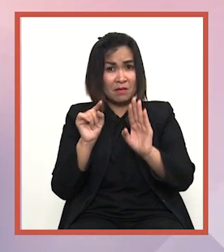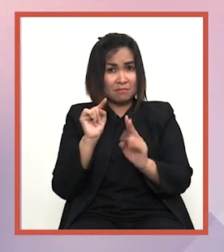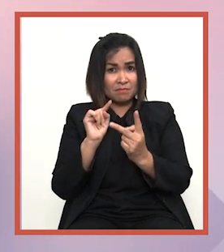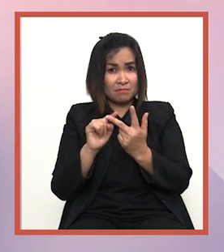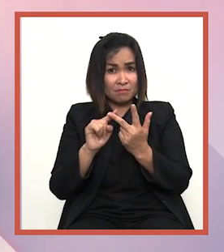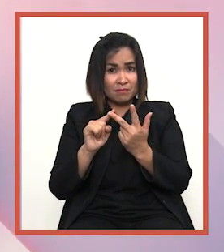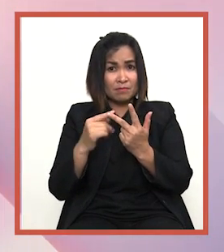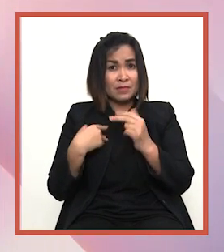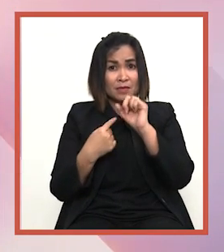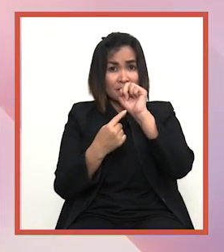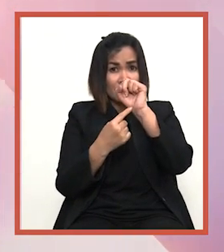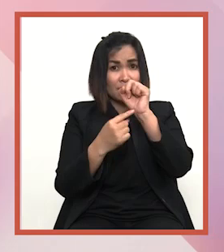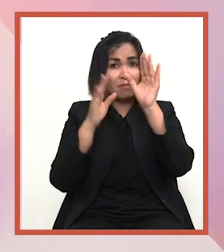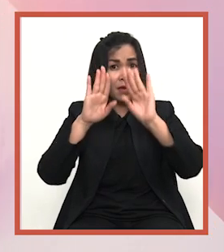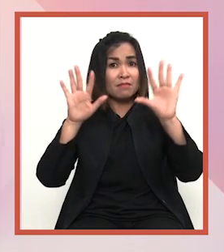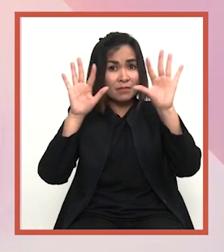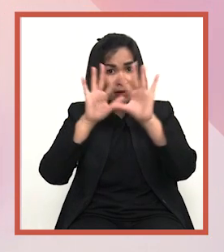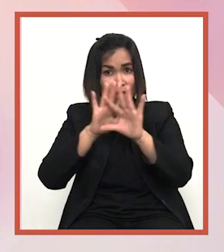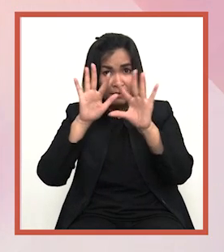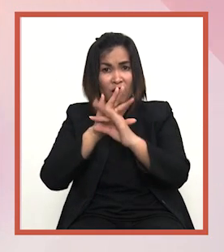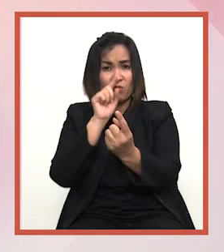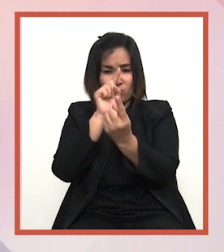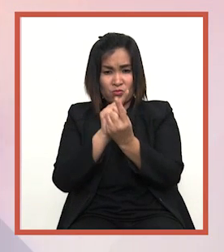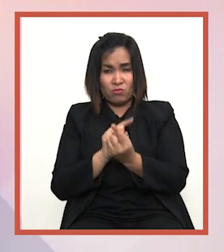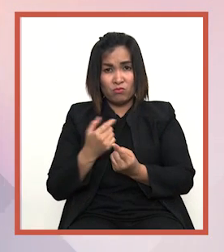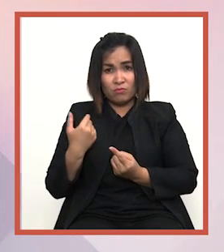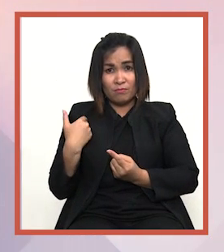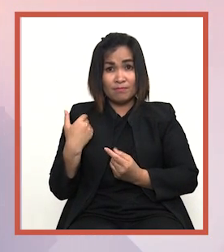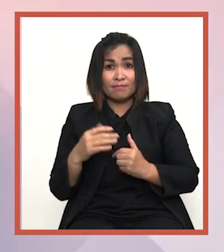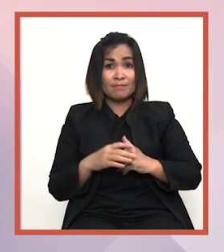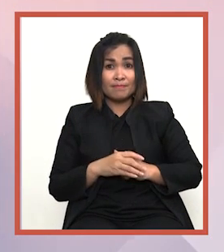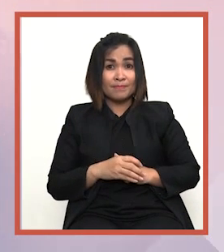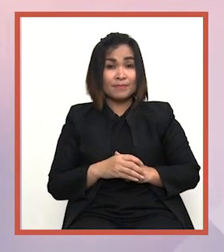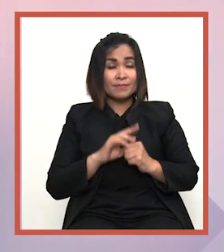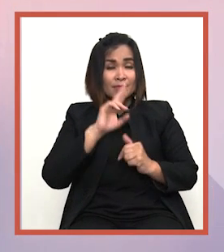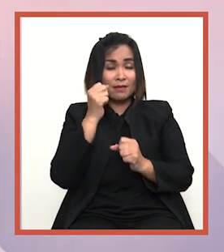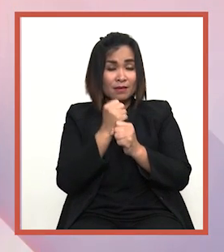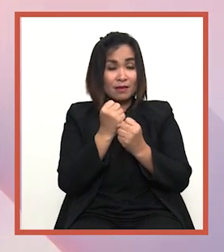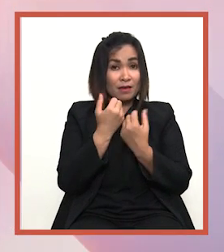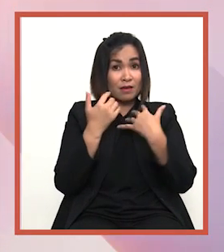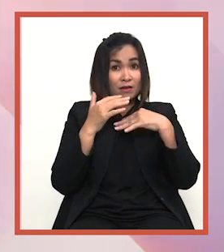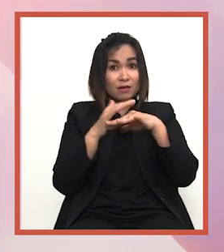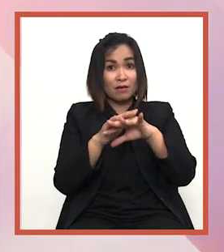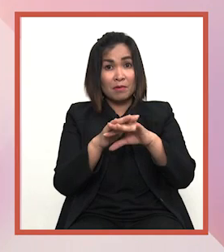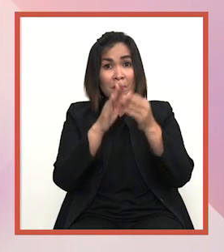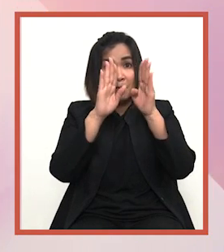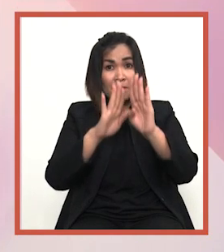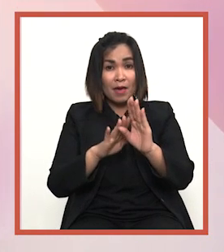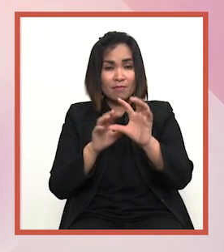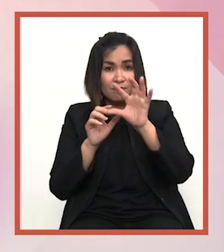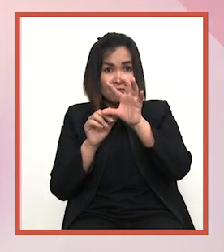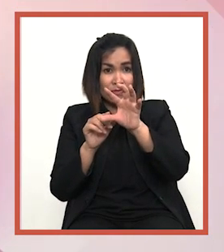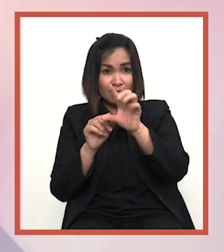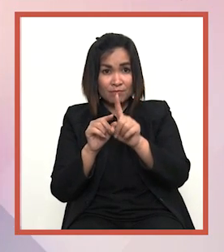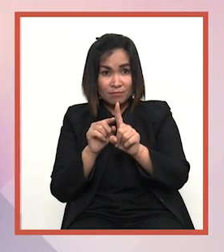ดี๋ยวมันจะมีสัญลักษณ์รูปแบบที่เหมือนกันนะครับคล้ายๆกันอยู่นะครับนะจะใช้งานร่วมกันนะครับนะแบบงานติดตั้งนะครับสวิตช์ขั้ว